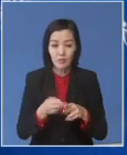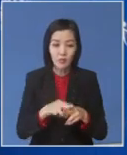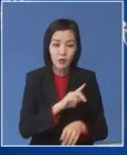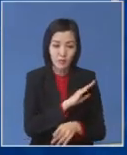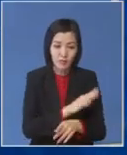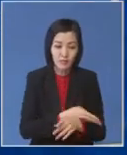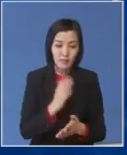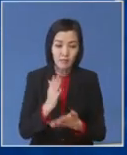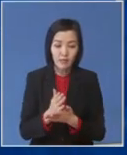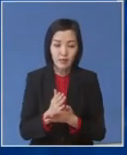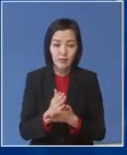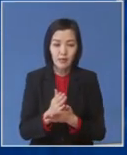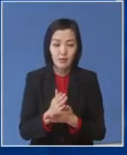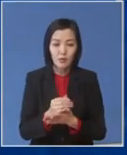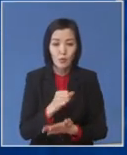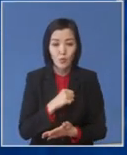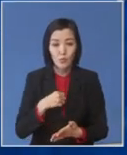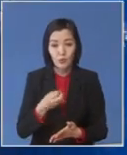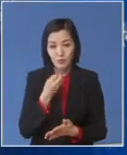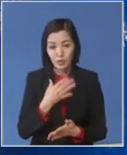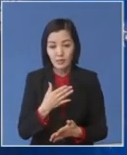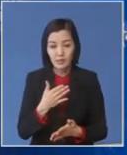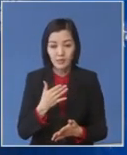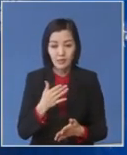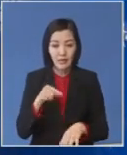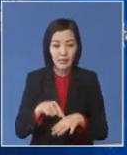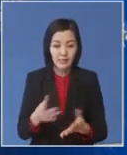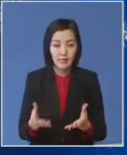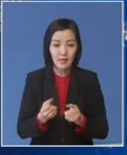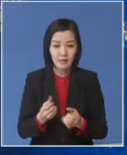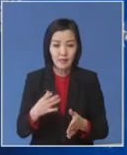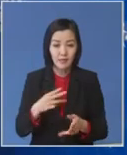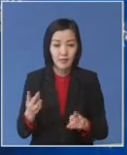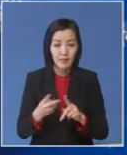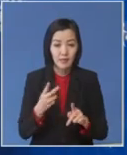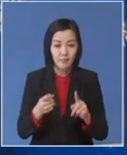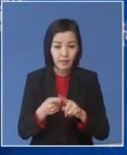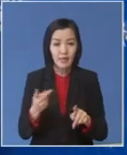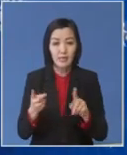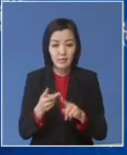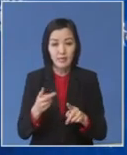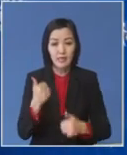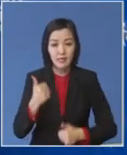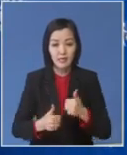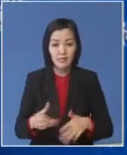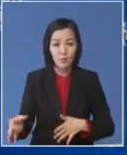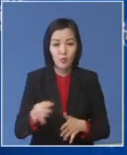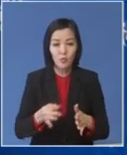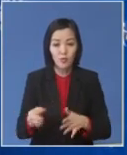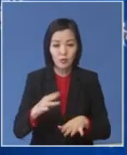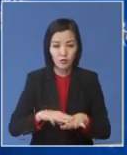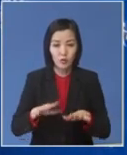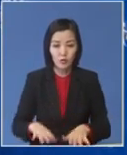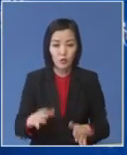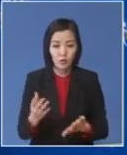ғой. Өзім көңіл күйім күшті әрине. Өйткені екі рет қатарынан қатыстым, бірақ екеуінде де облыстан 3-ші орын алып